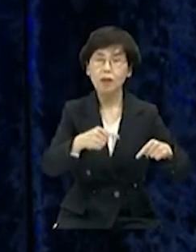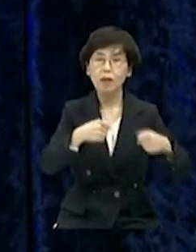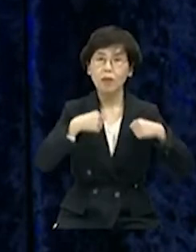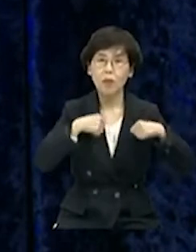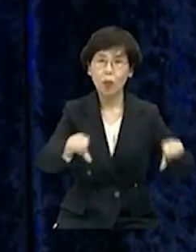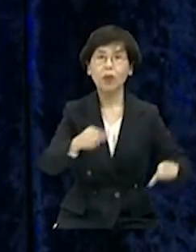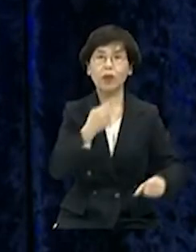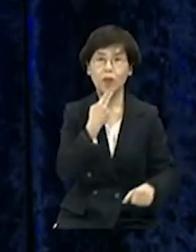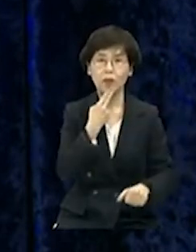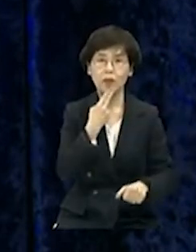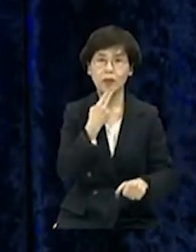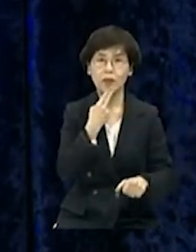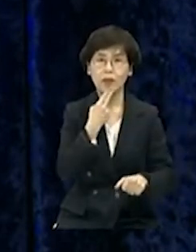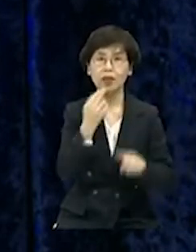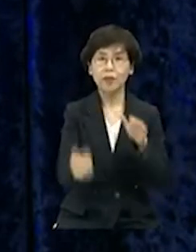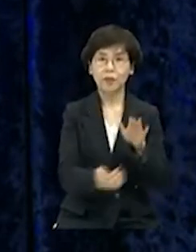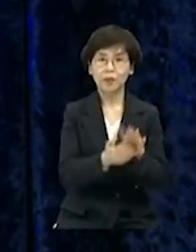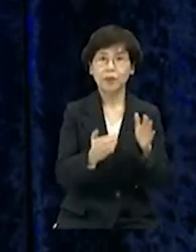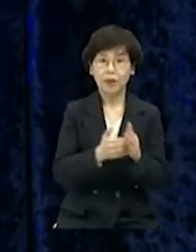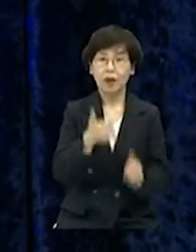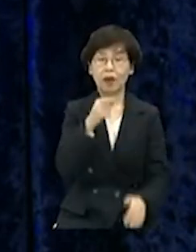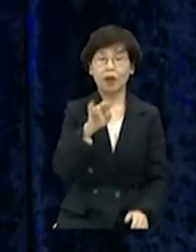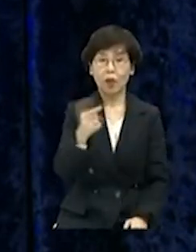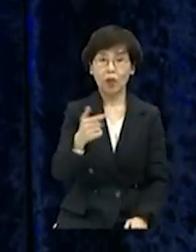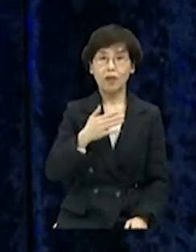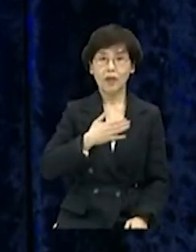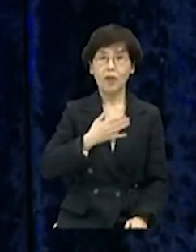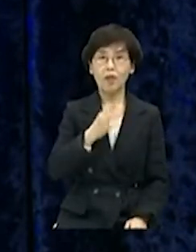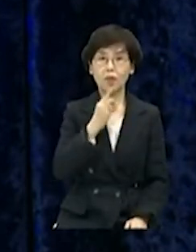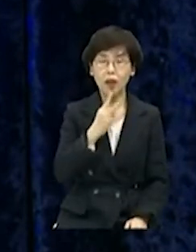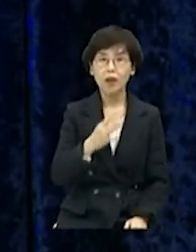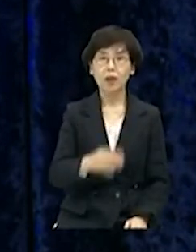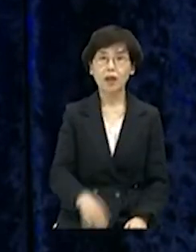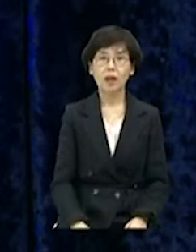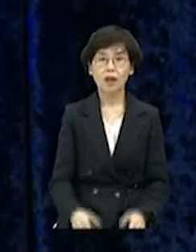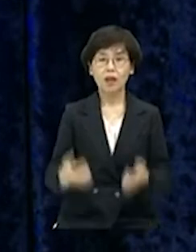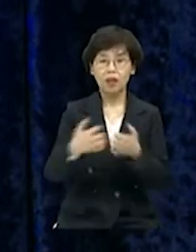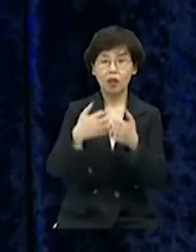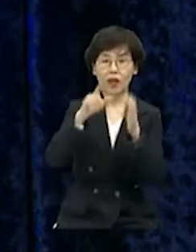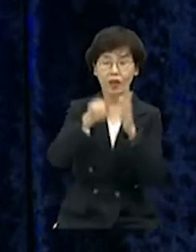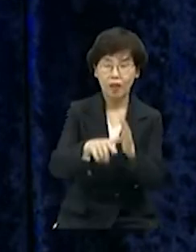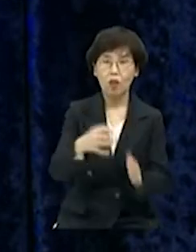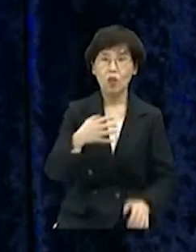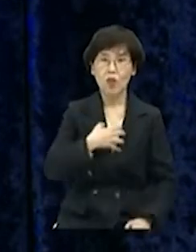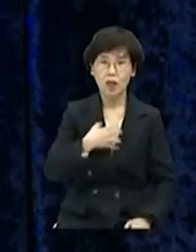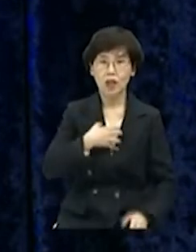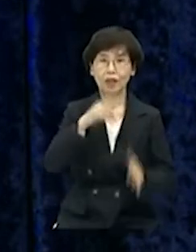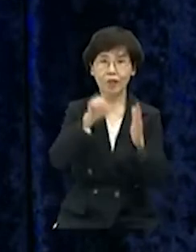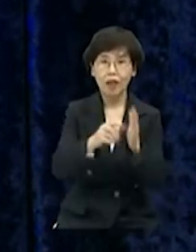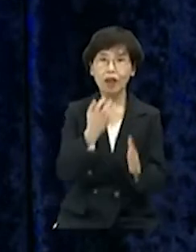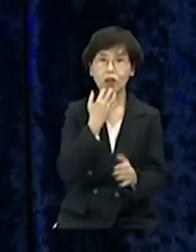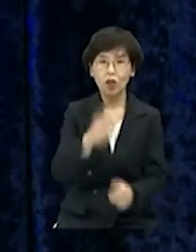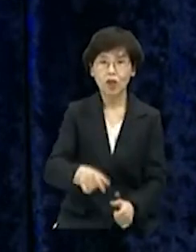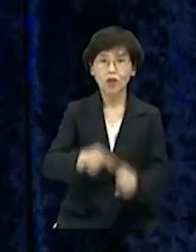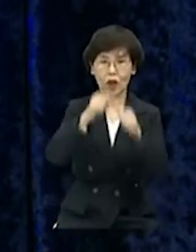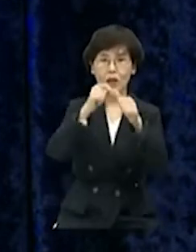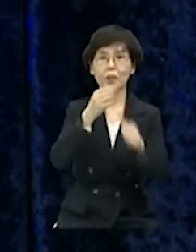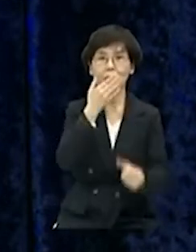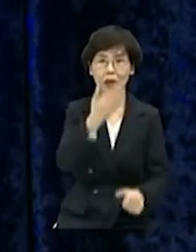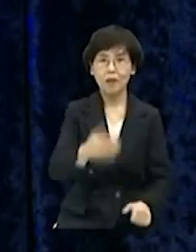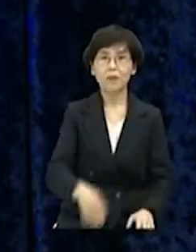않고 해냈습니다. 나경원만이 전시에 위기의 서울을 구해낼